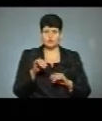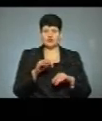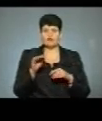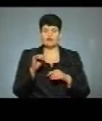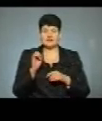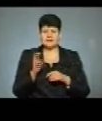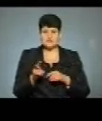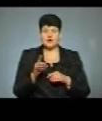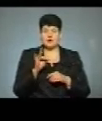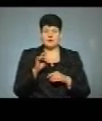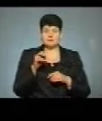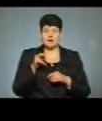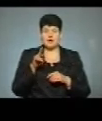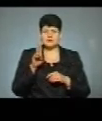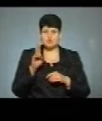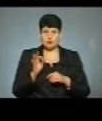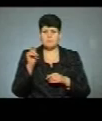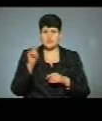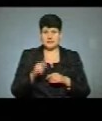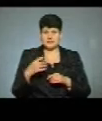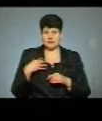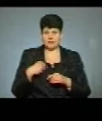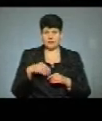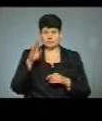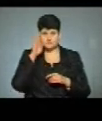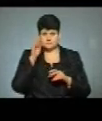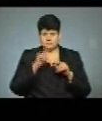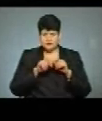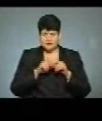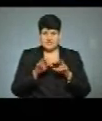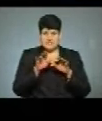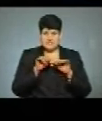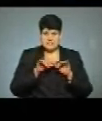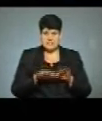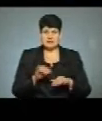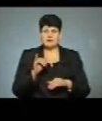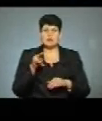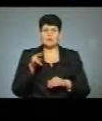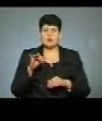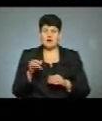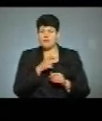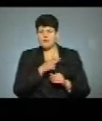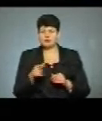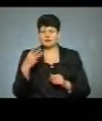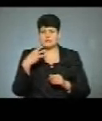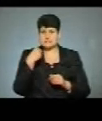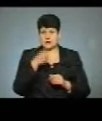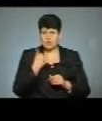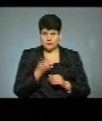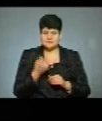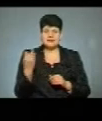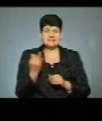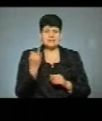фізико-математичних наук Роман Пляцко приїхав із Львова. Чоловік досліджував діяльність Івана Полюя впродовж 30 років.